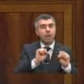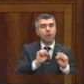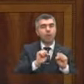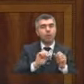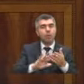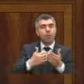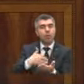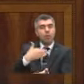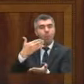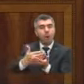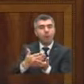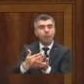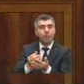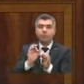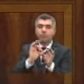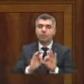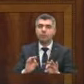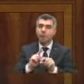والانقطاع المدرسيين.